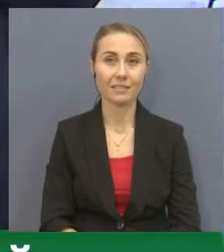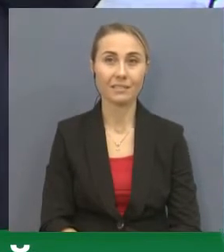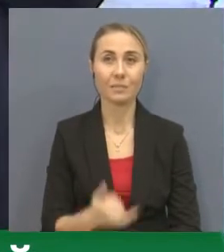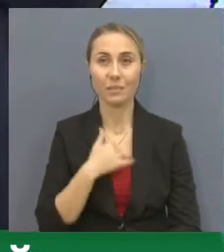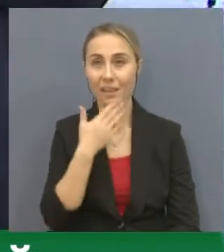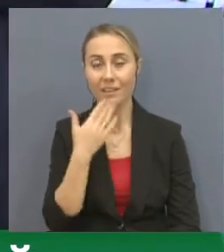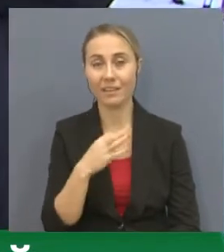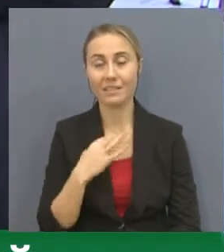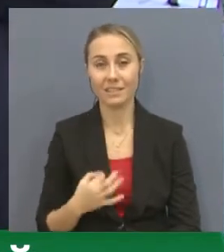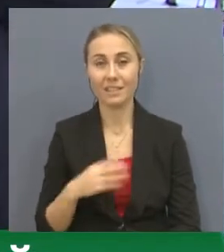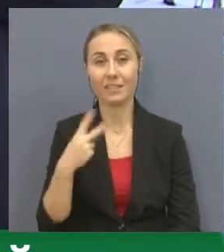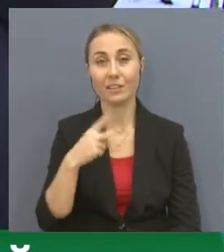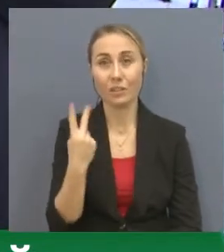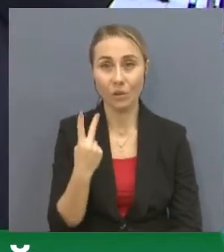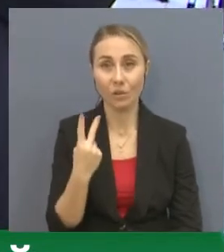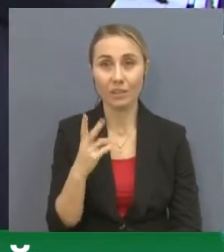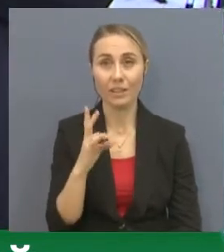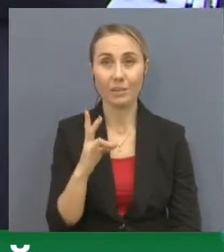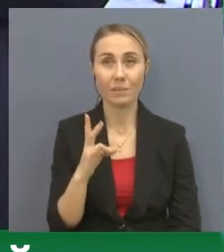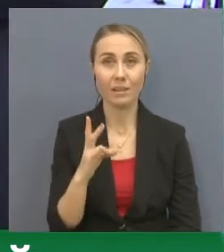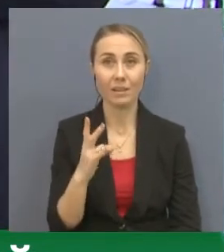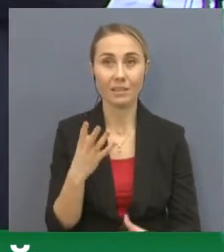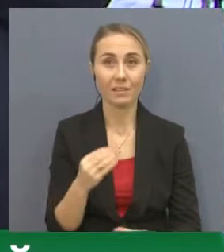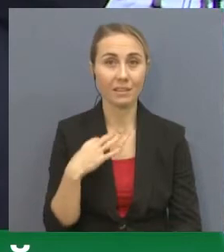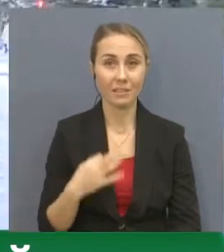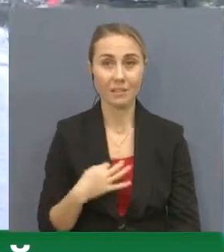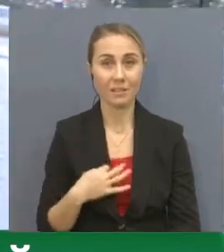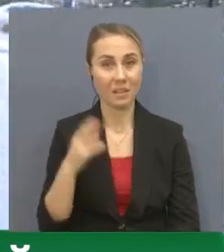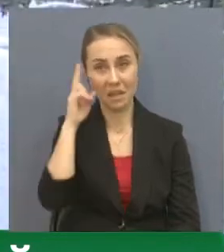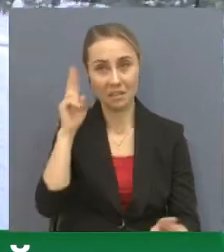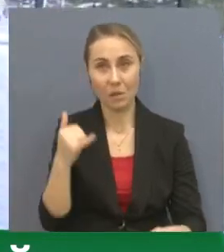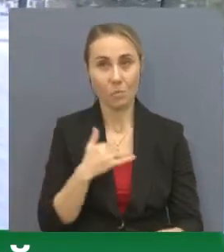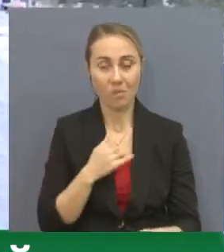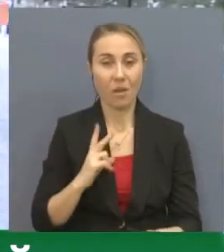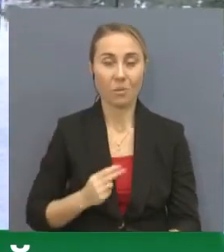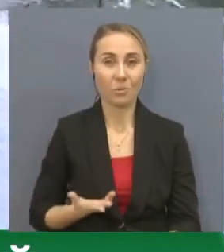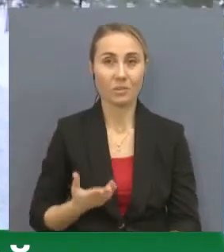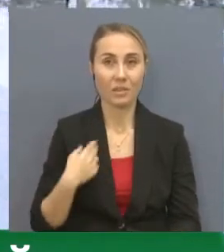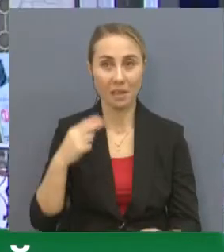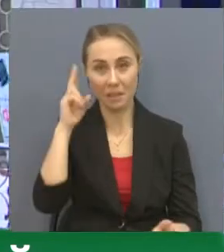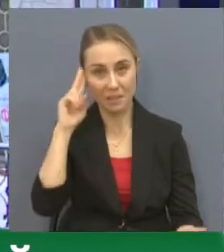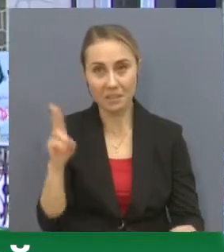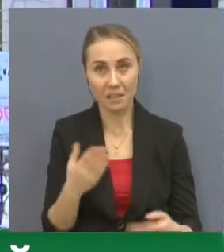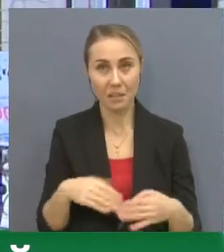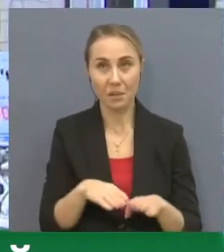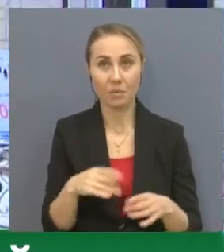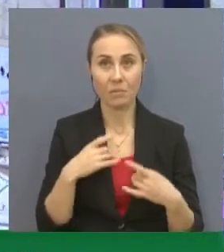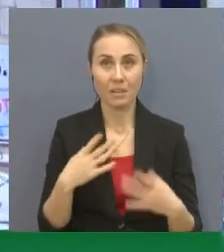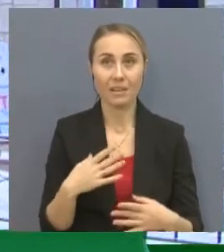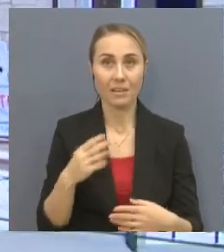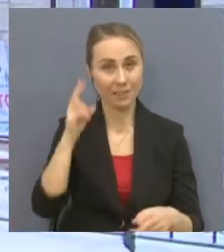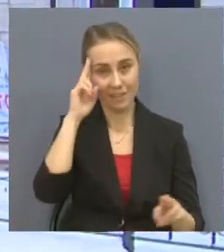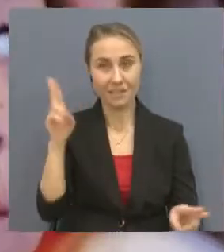22 ноября день сыновей нет не знал о меня дочь нет не знаю такую нет не знала